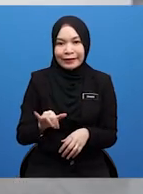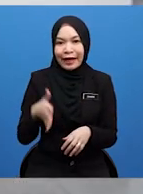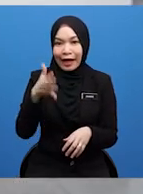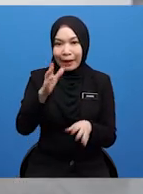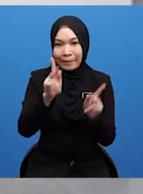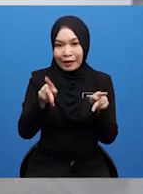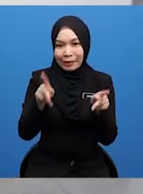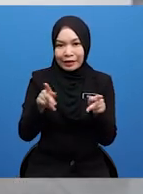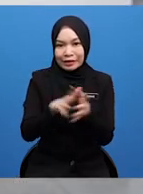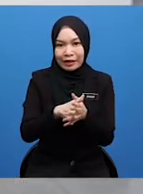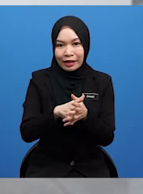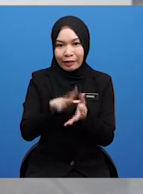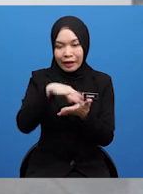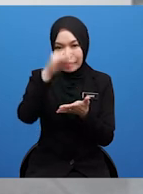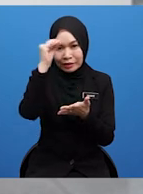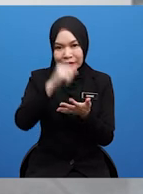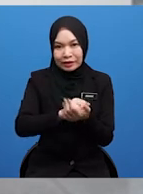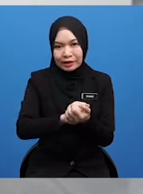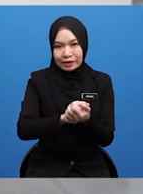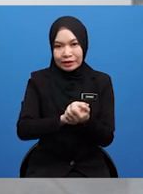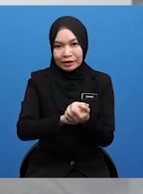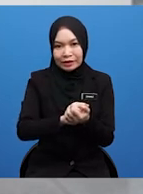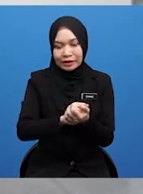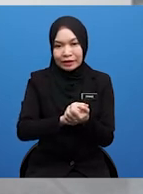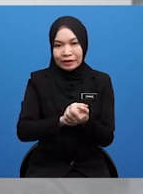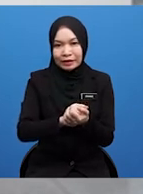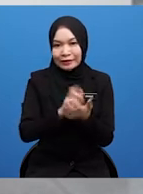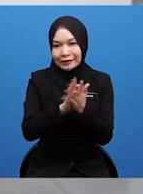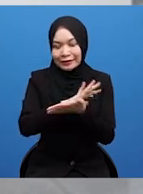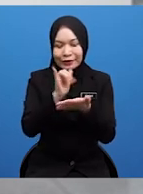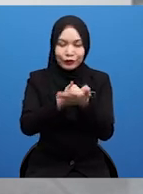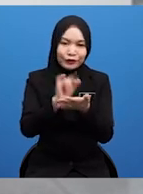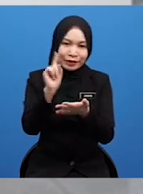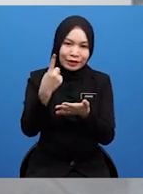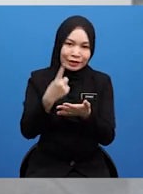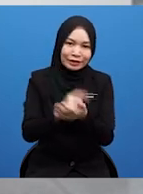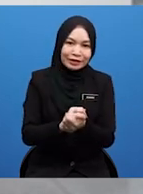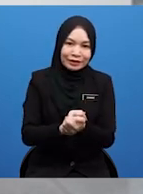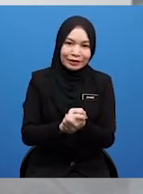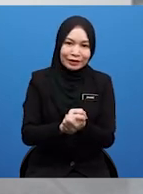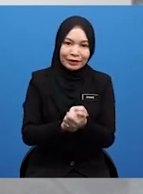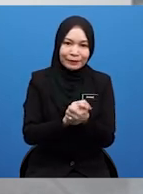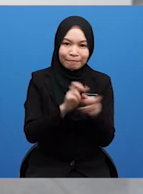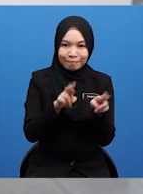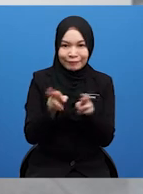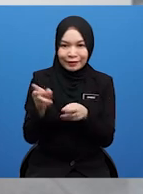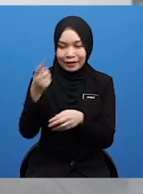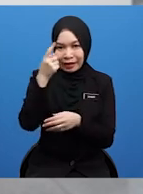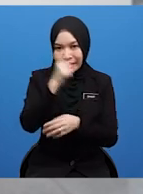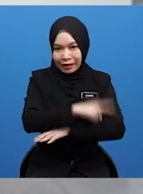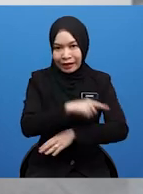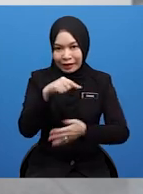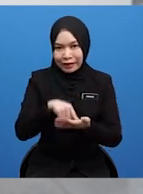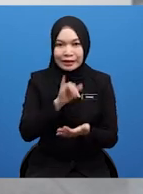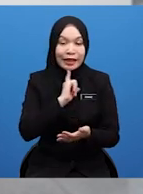dalam tak diam sebagai Square merupakan episode terakhir dalam program henbos ini jadi kamera mengambil kesempatan untuk ucapkan jiwa cuma kasih kepada